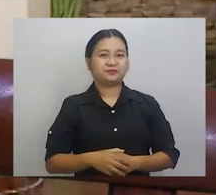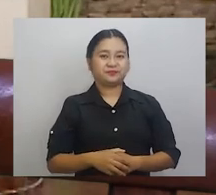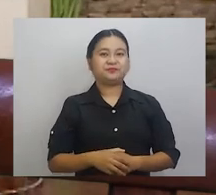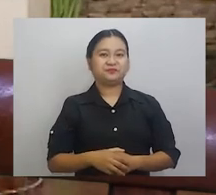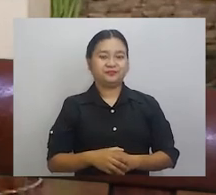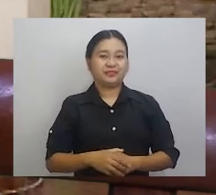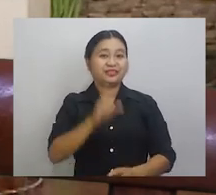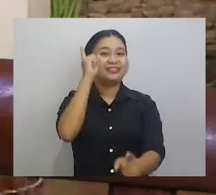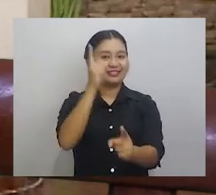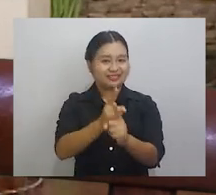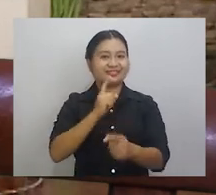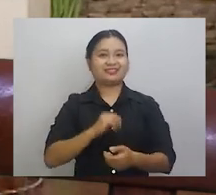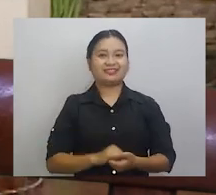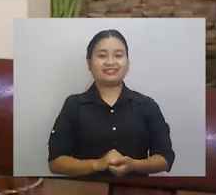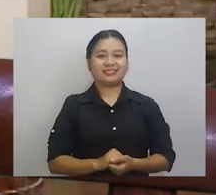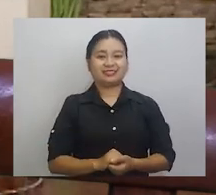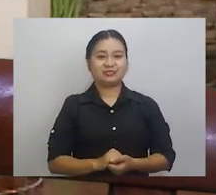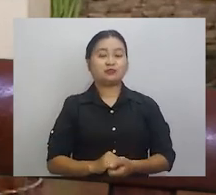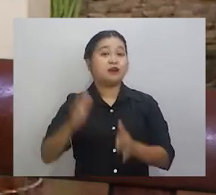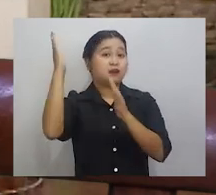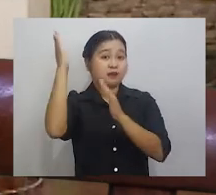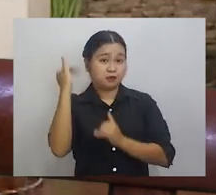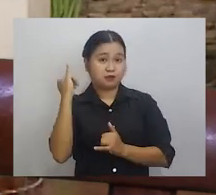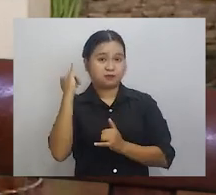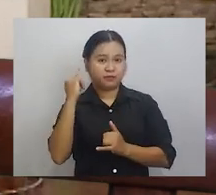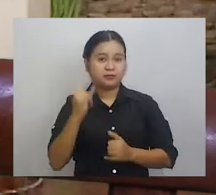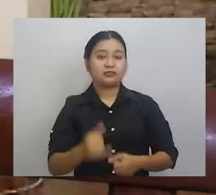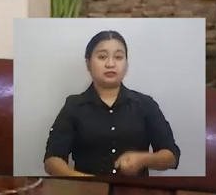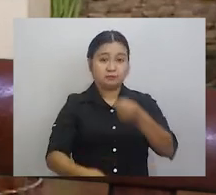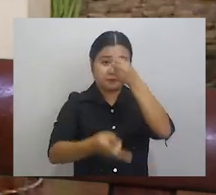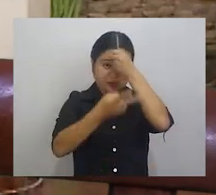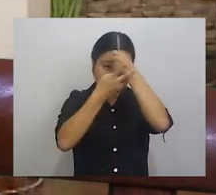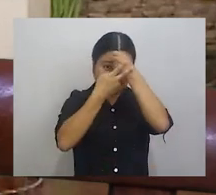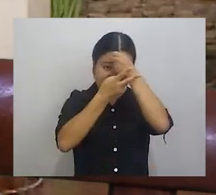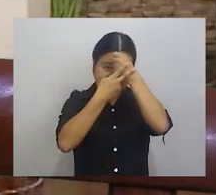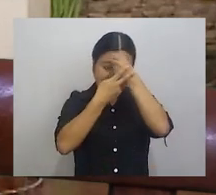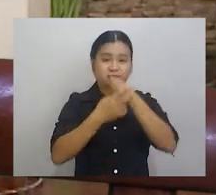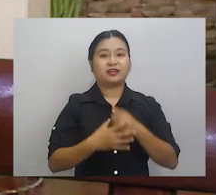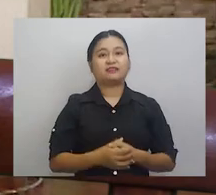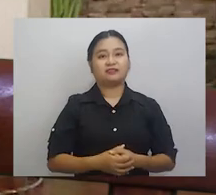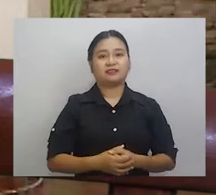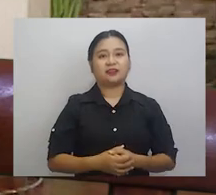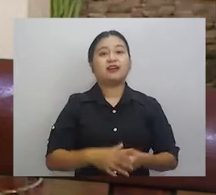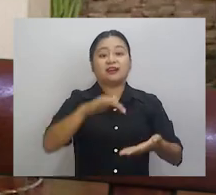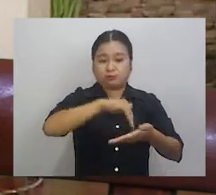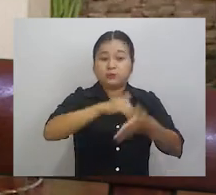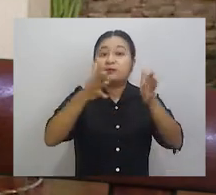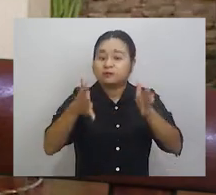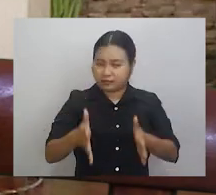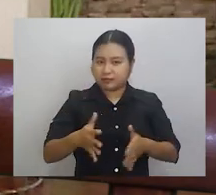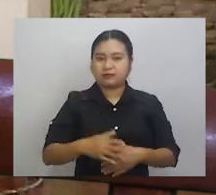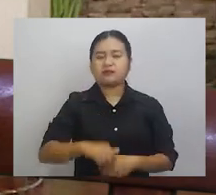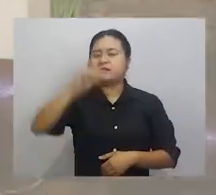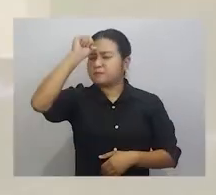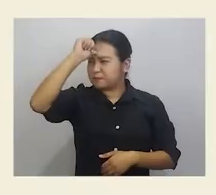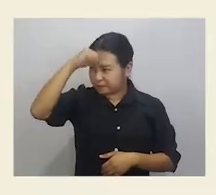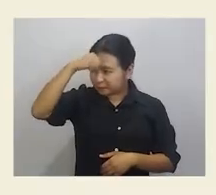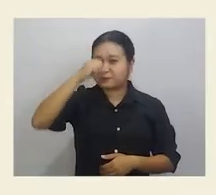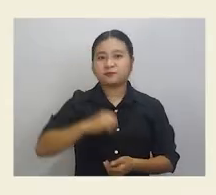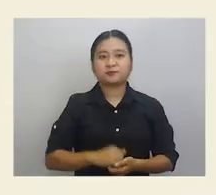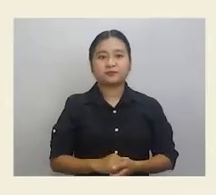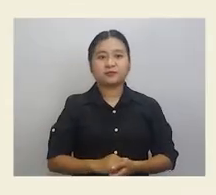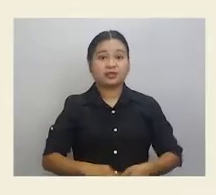galing mo dyan, Ma'am si Rachel. Nawa ay natin mo ito sa ating mga kamadlang kids. At para naman sa